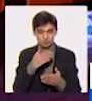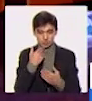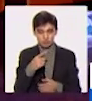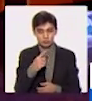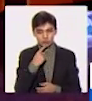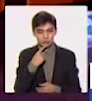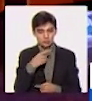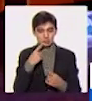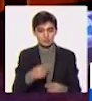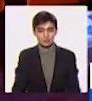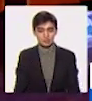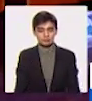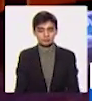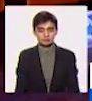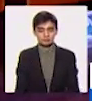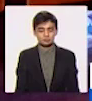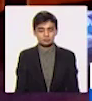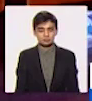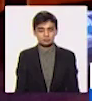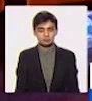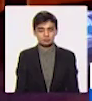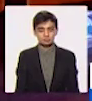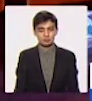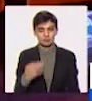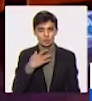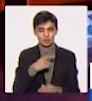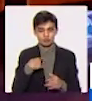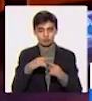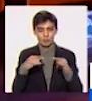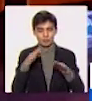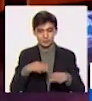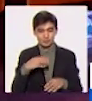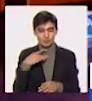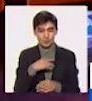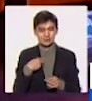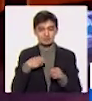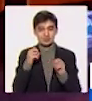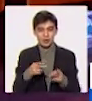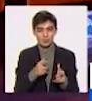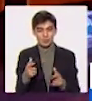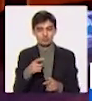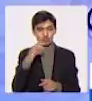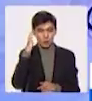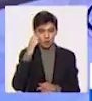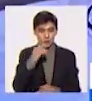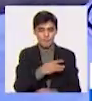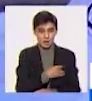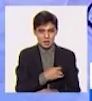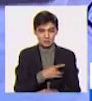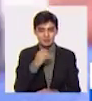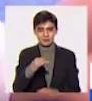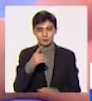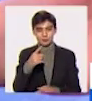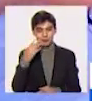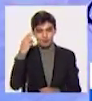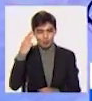айту қиын. Смотрите, вот на столе у нас, да, вот много масок мы специально вот приготовили, вот черная, белая, вот у нас и гламурная